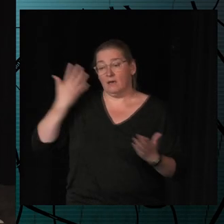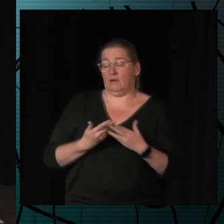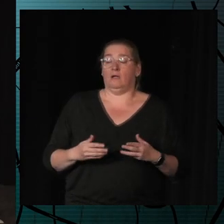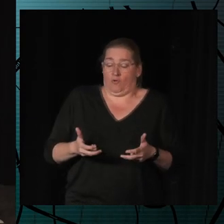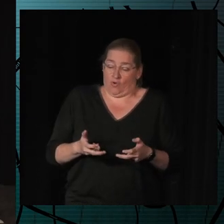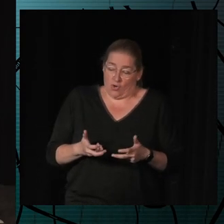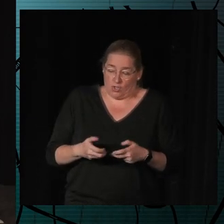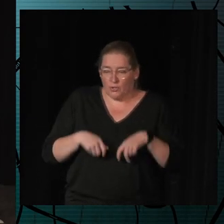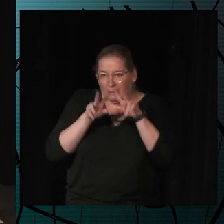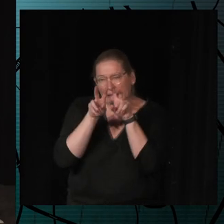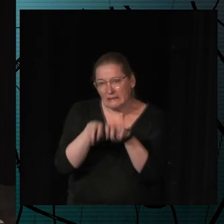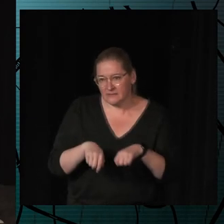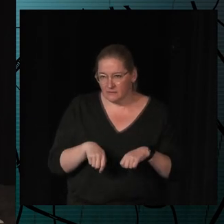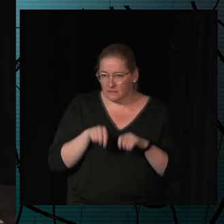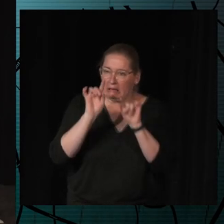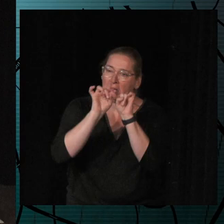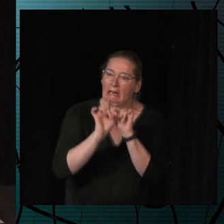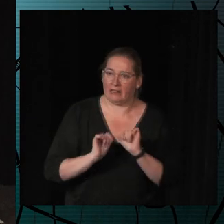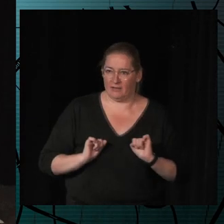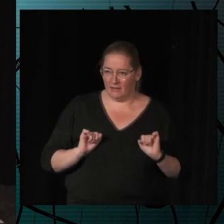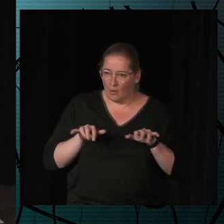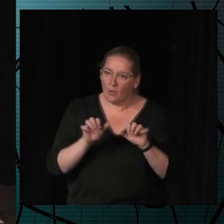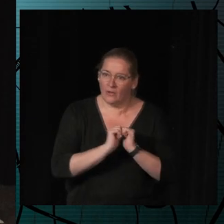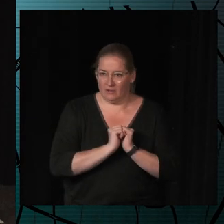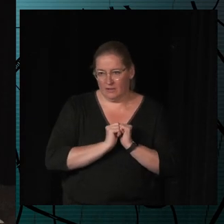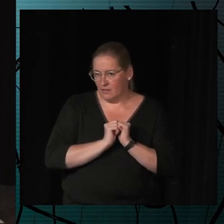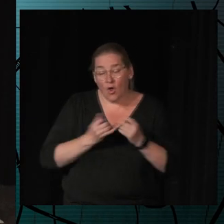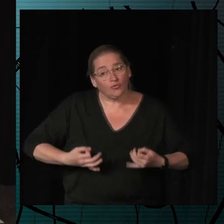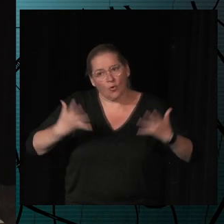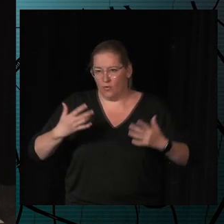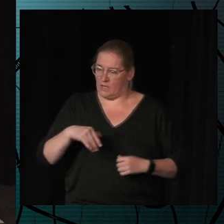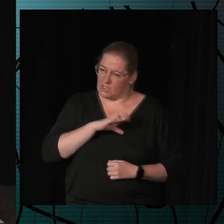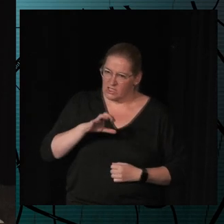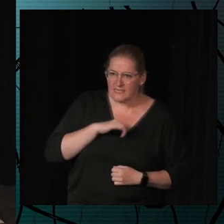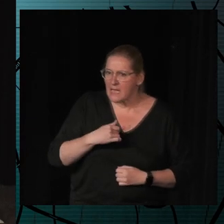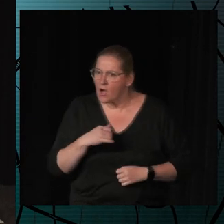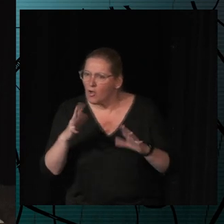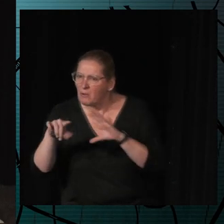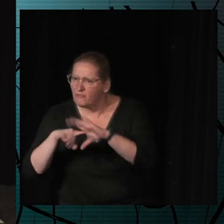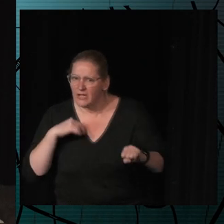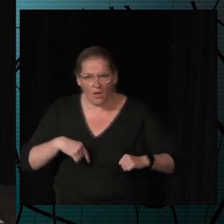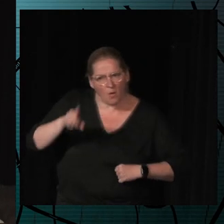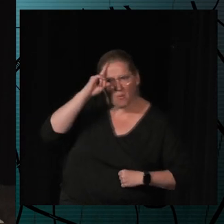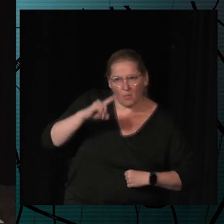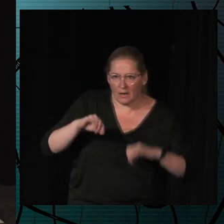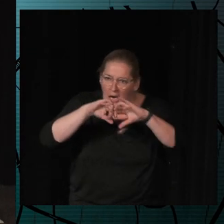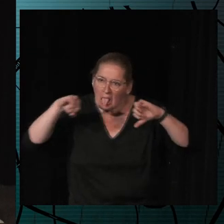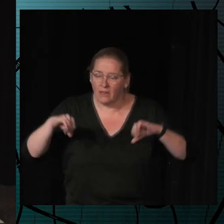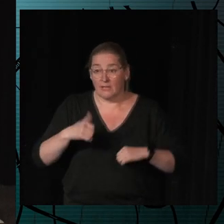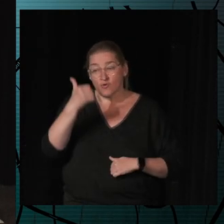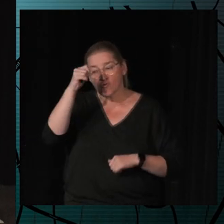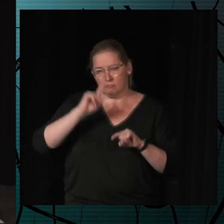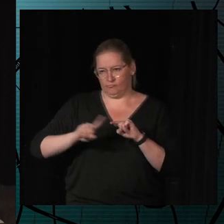retrouve face à des jeux je vois essentiellement les mécaniques et ça des je d'horreur j'essaie de réfléchir à comment ça a été fait pourquoi ça a été fait mais il y a une